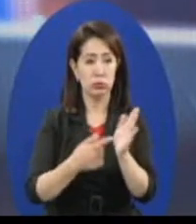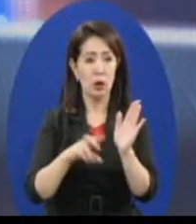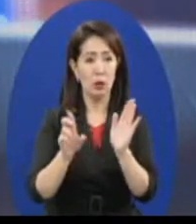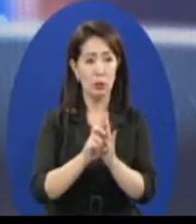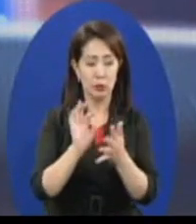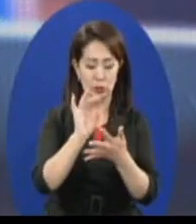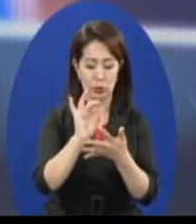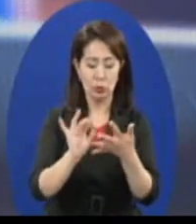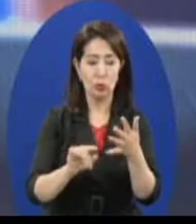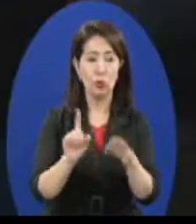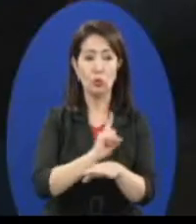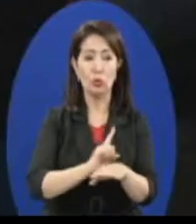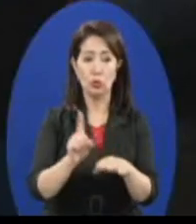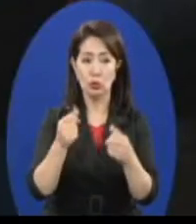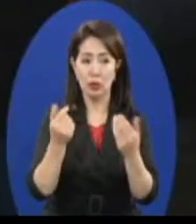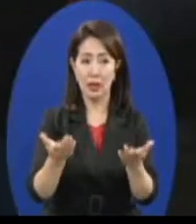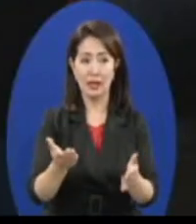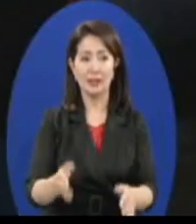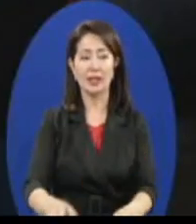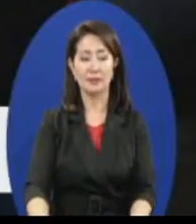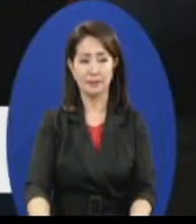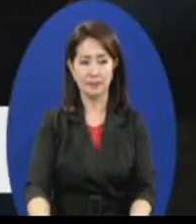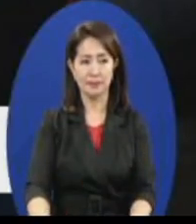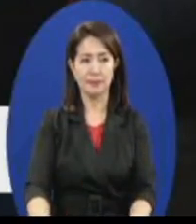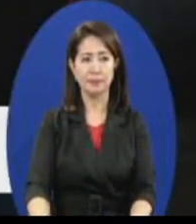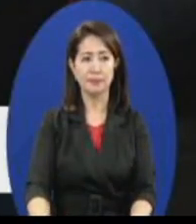талын үр дүн гарах юм а.